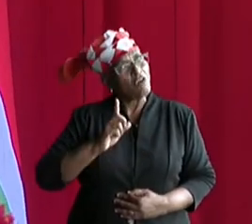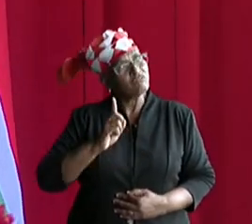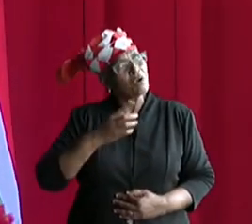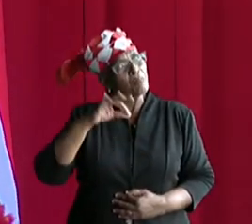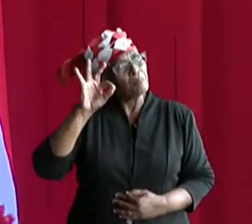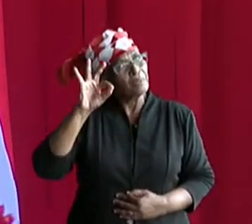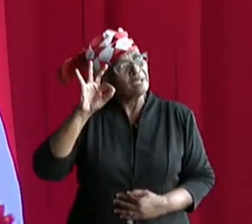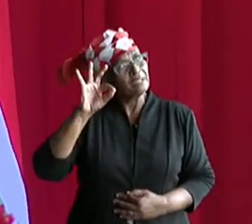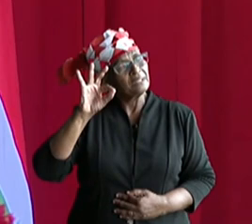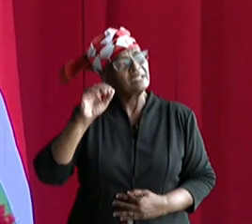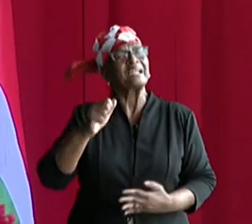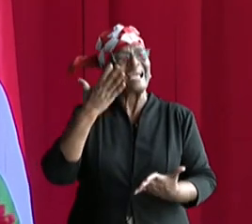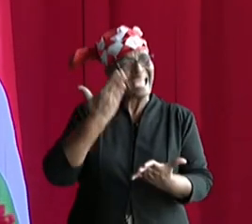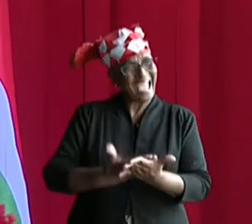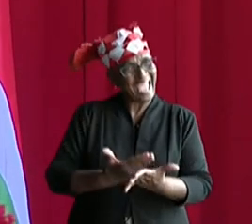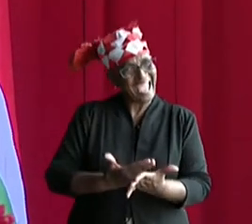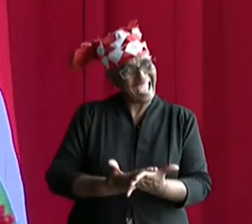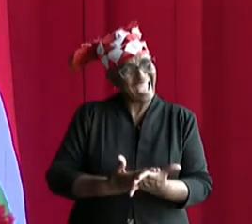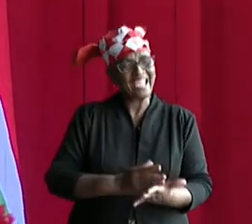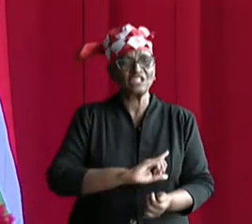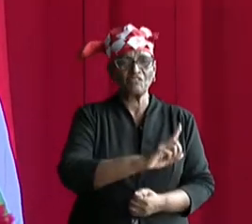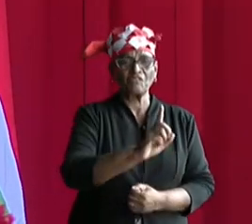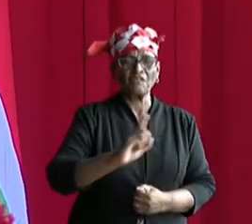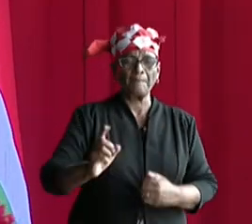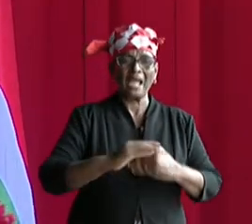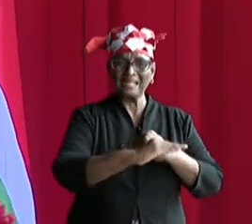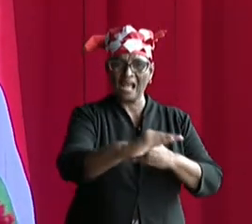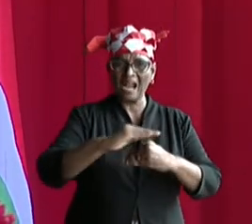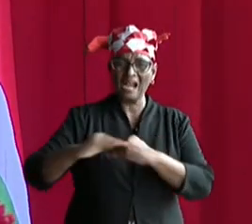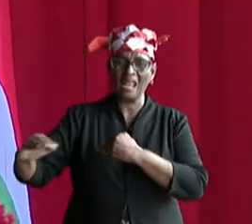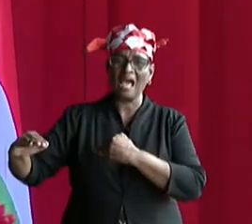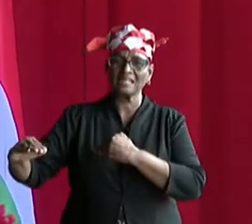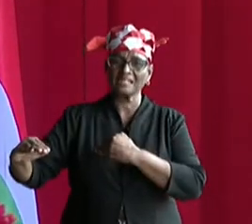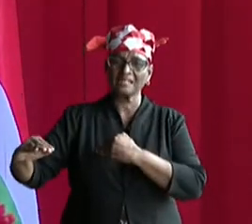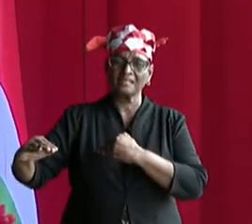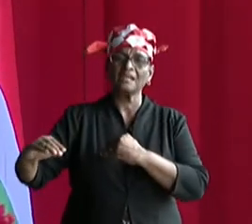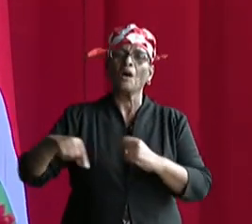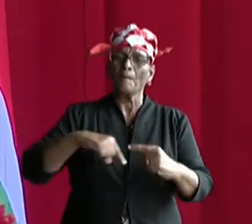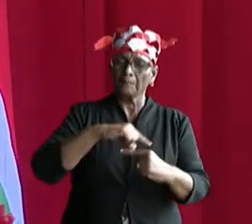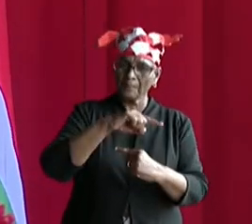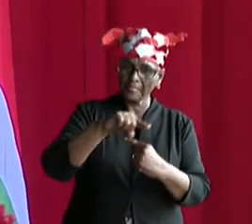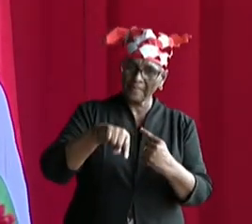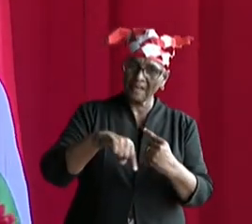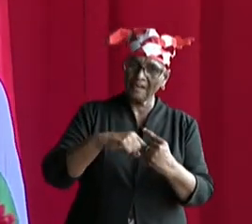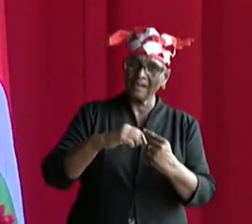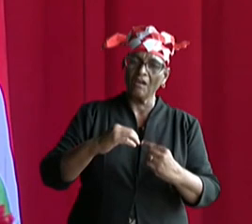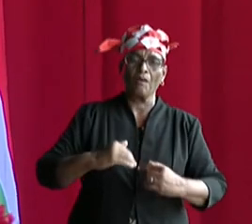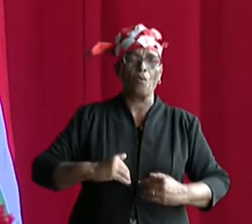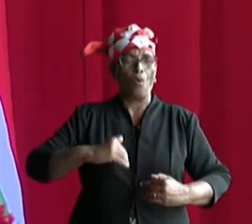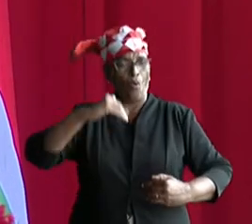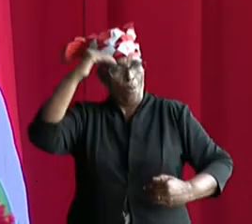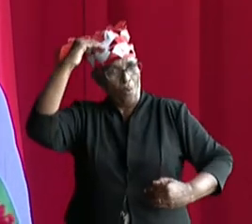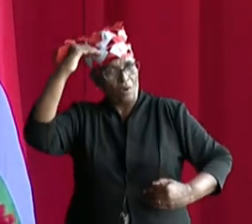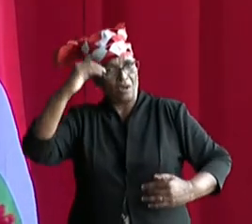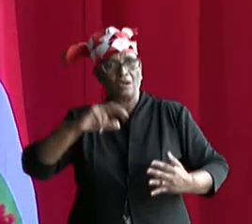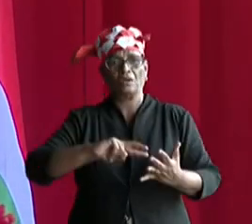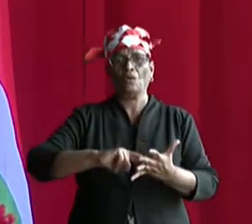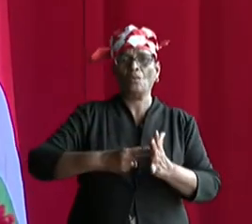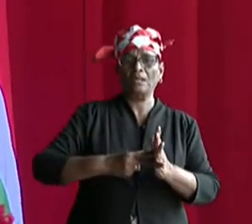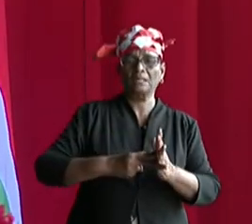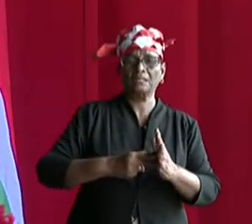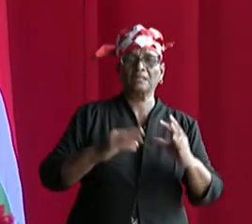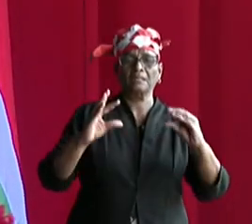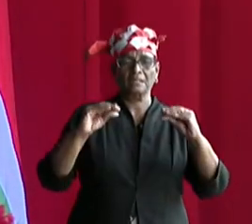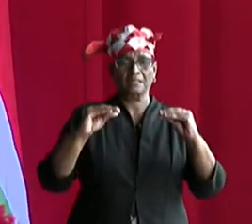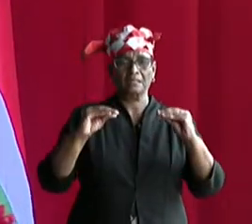de eis is van beide volkeren om te gaan naar een high quality dialoog,